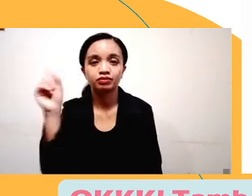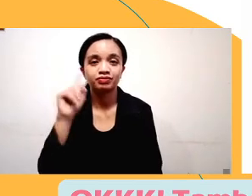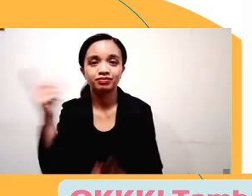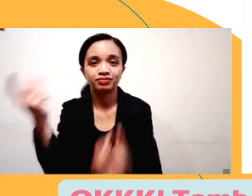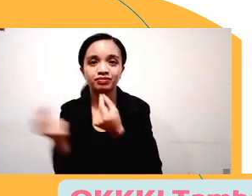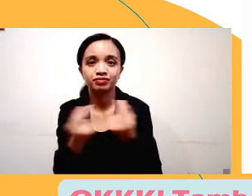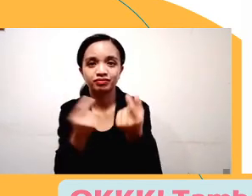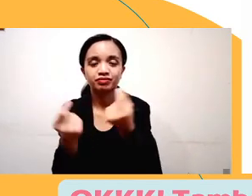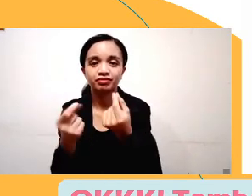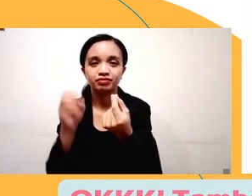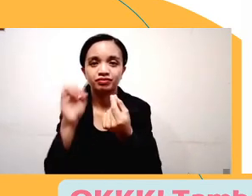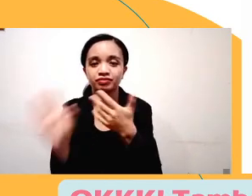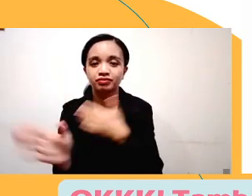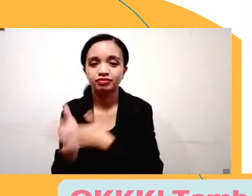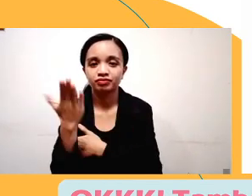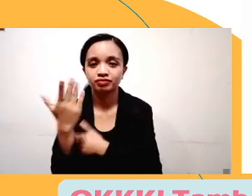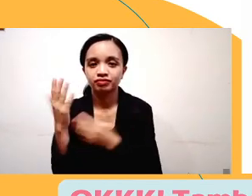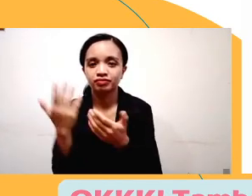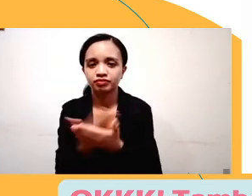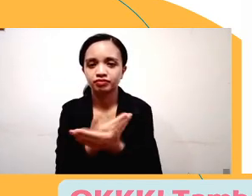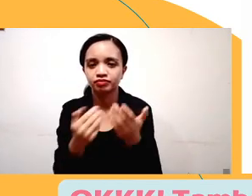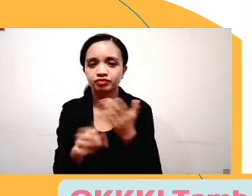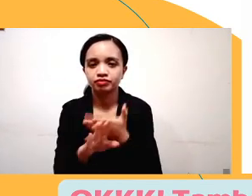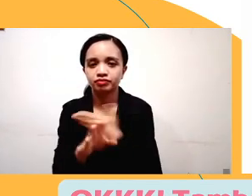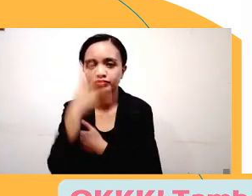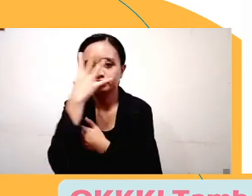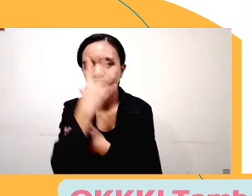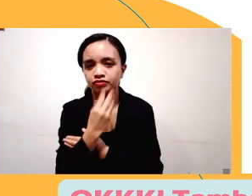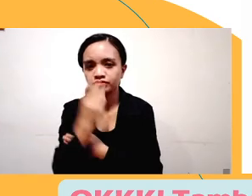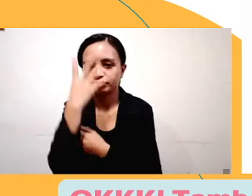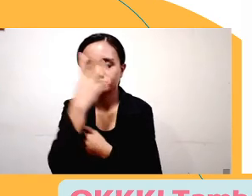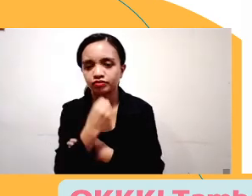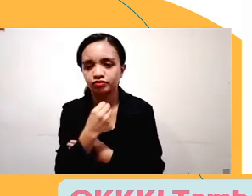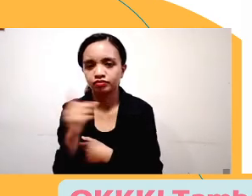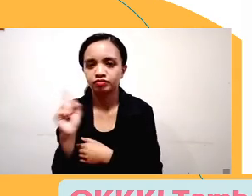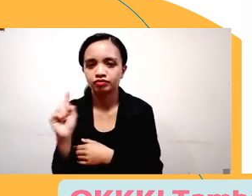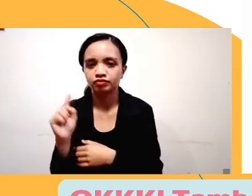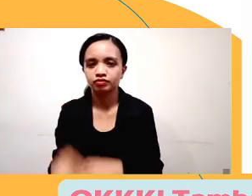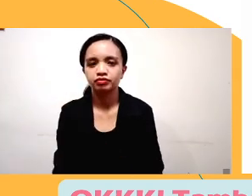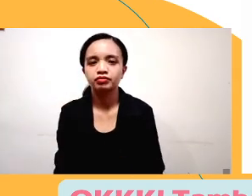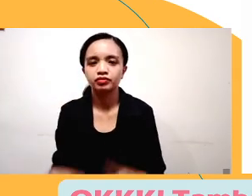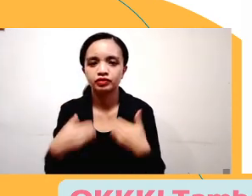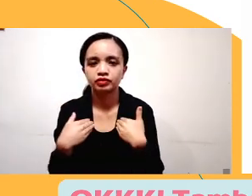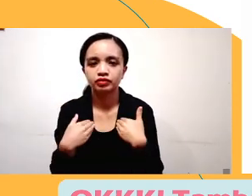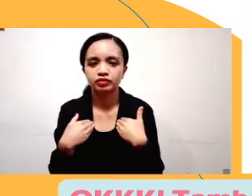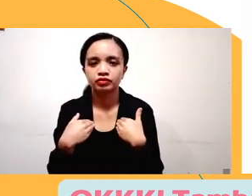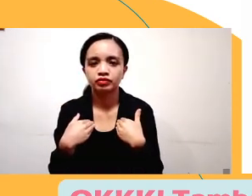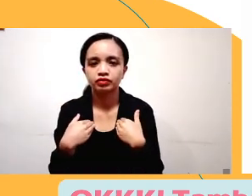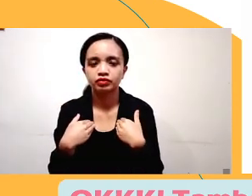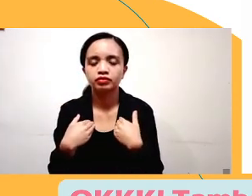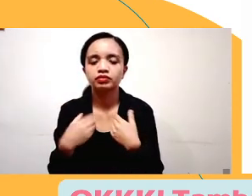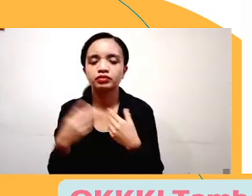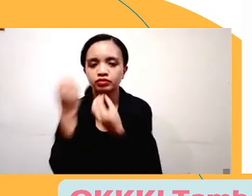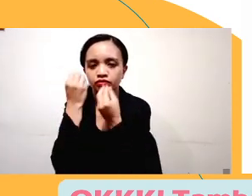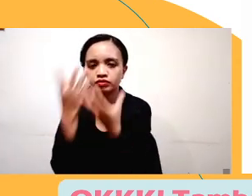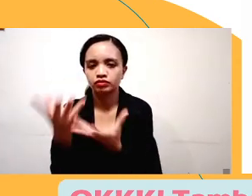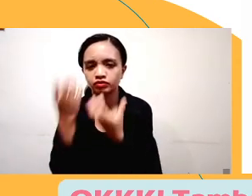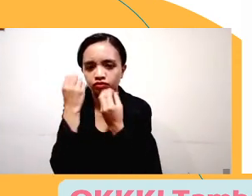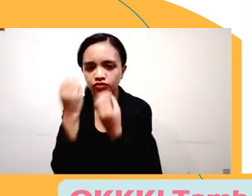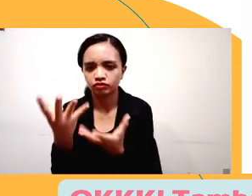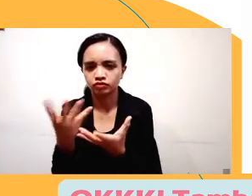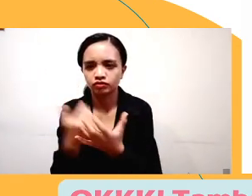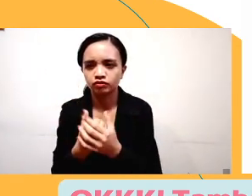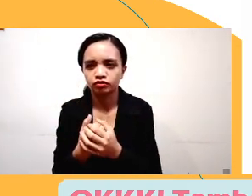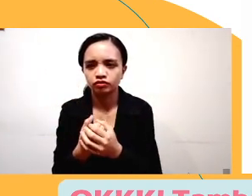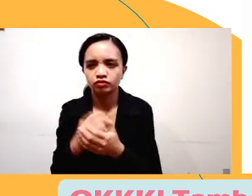Pagkagising sa umaga hanggang sa bago tayo makatulog, magandang kinikip track po natin yan. Meron din po tayong mga information materials para sa